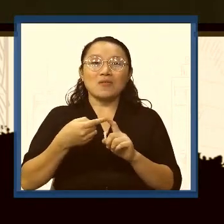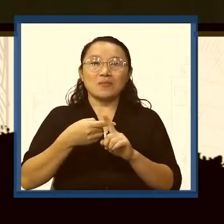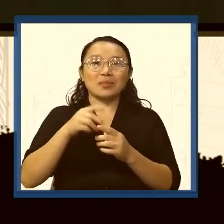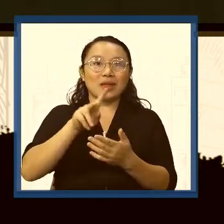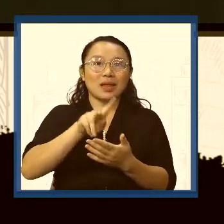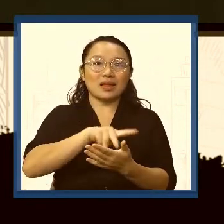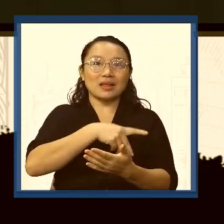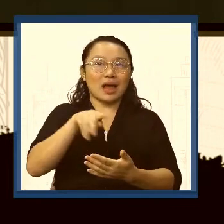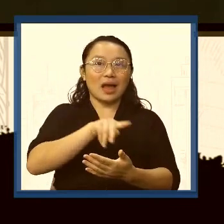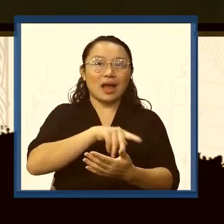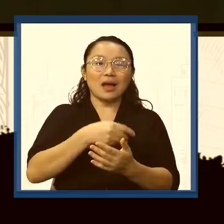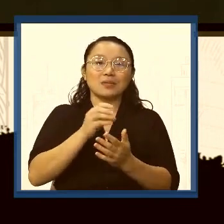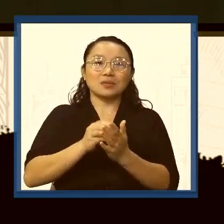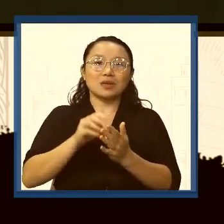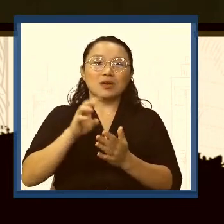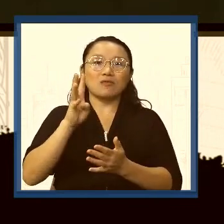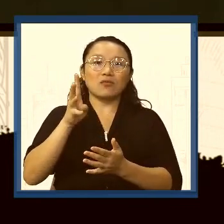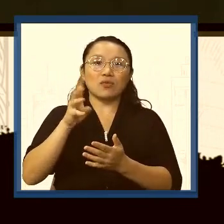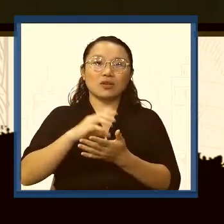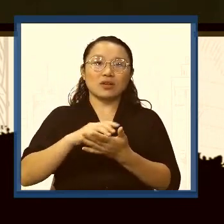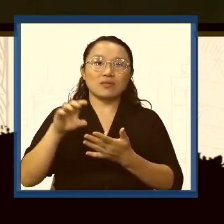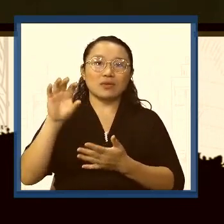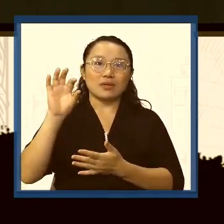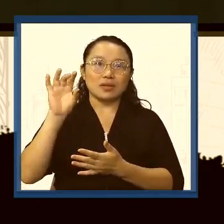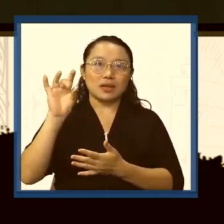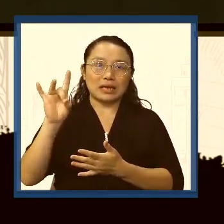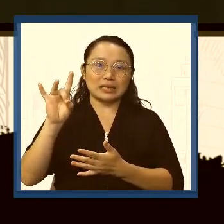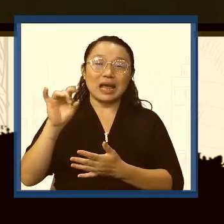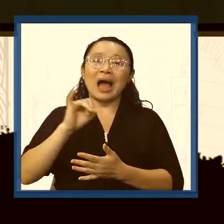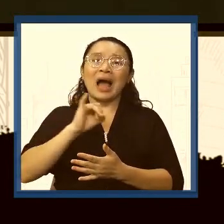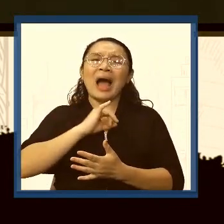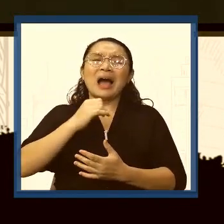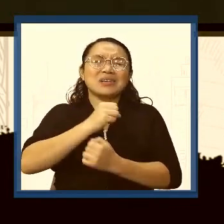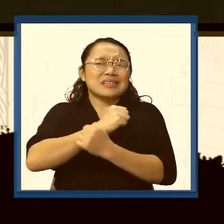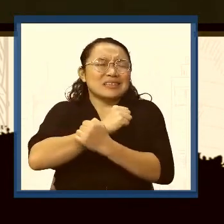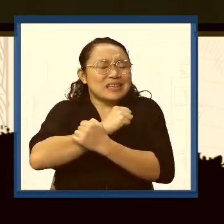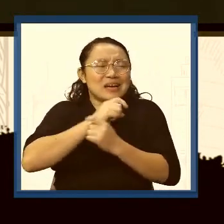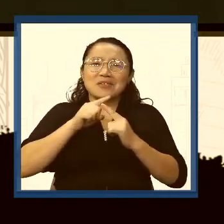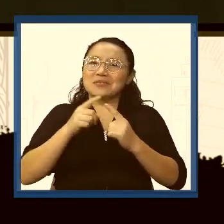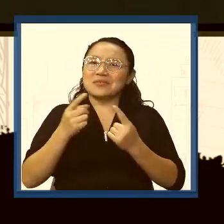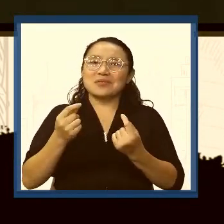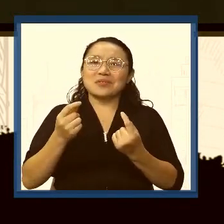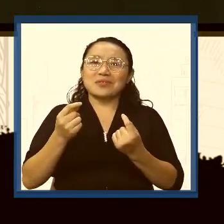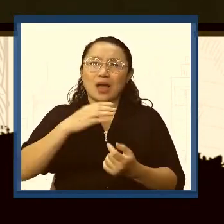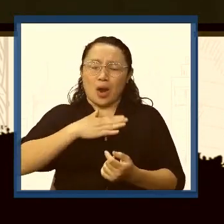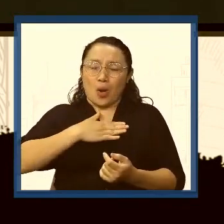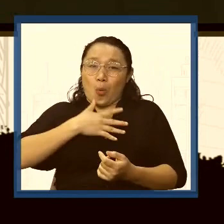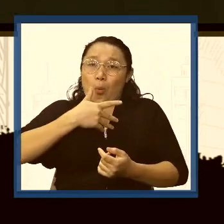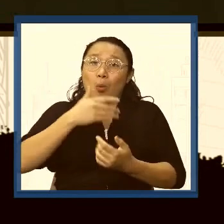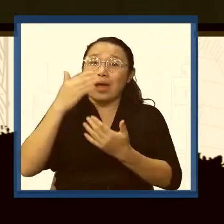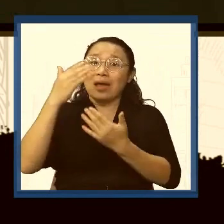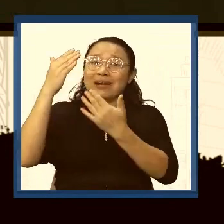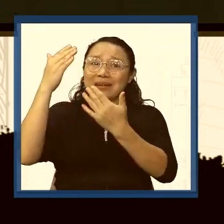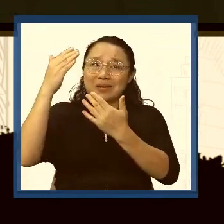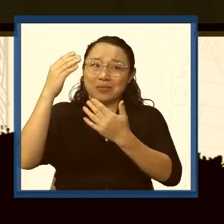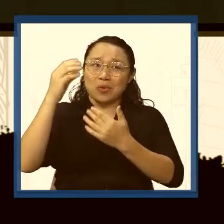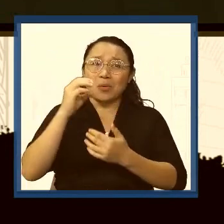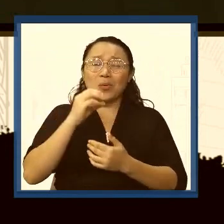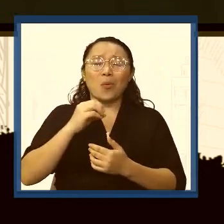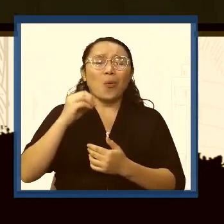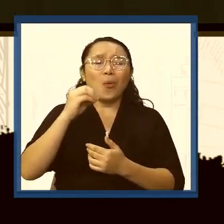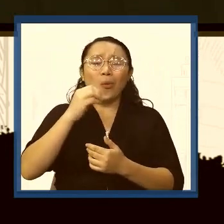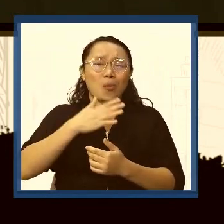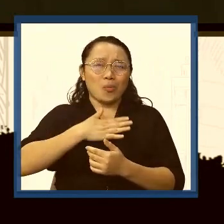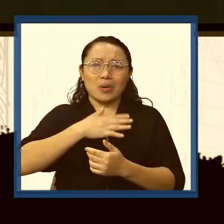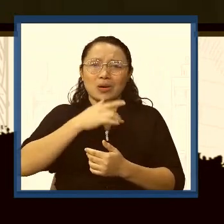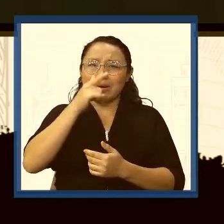Salmo 40, versikulo 8. I delight to do thy will. Gikalipay ko ang pagbuhat sa imong kabuton. Oo, Dios